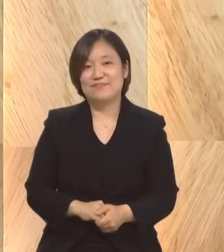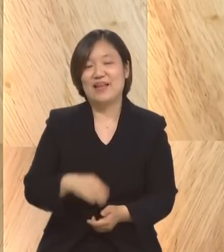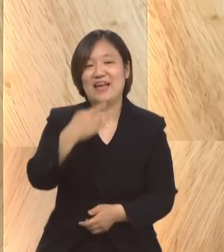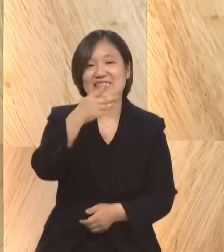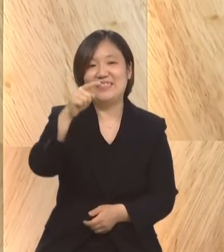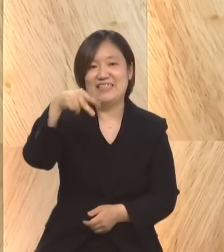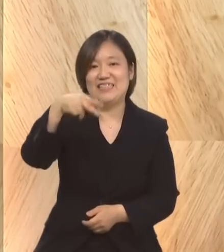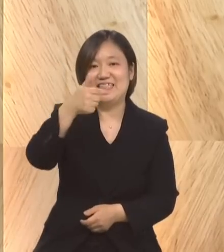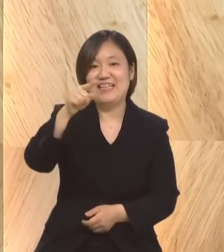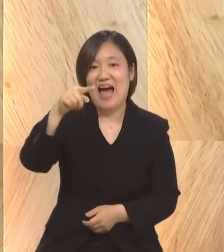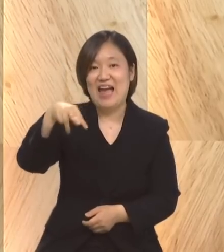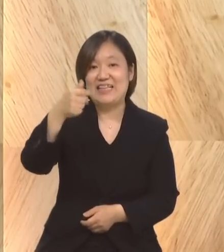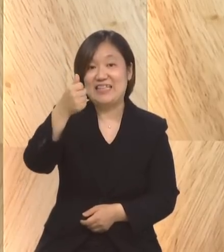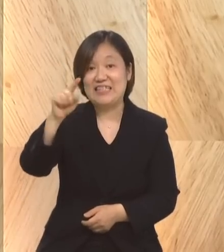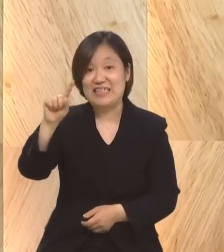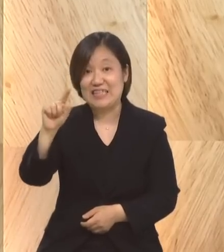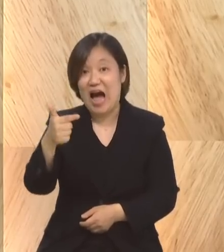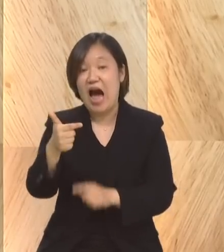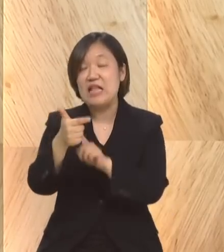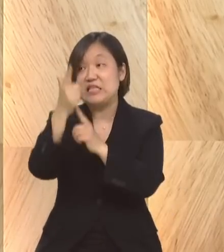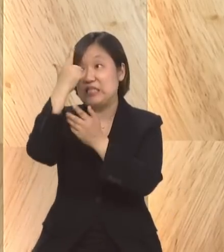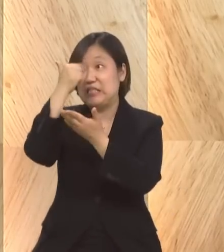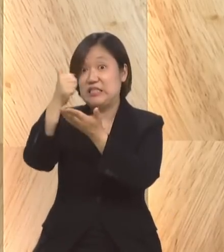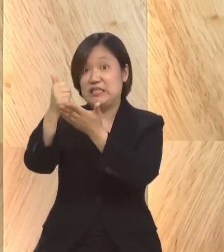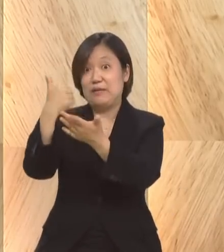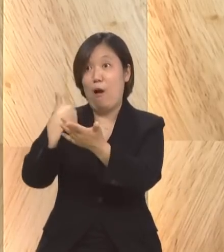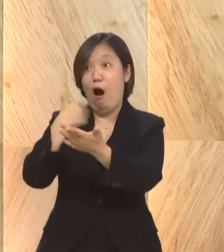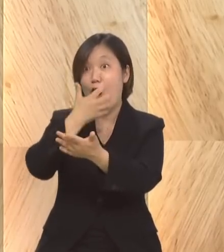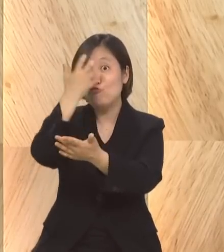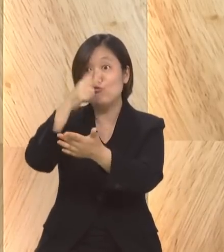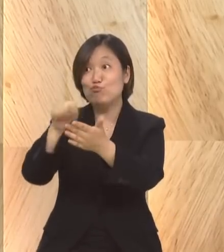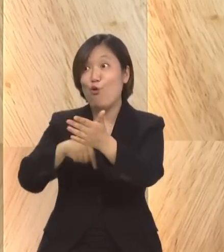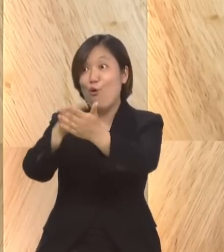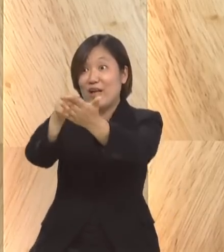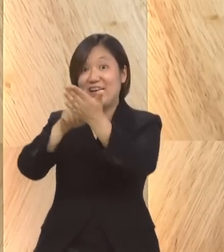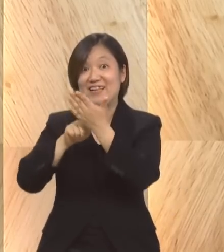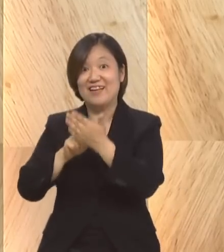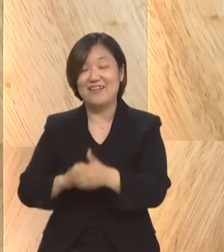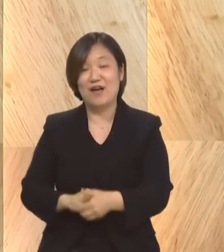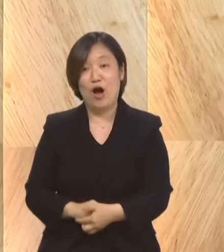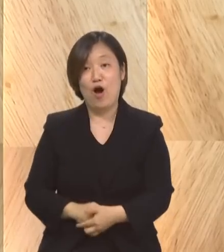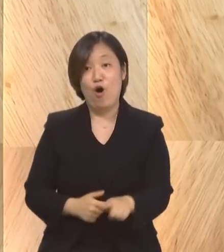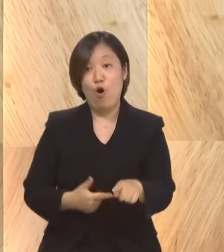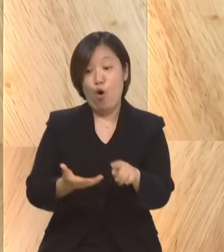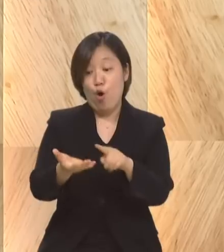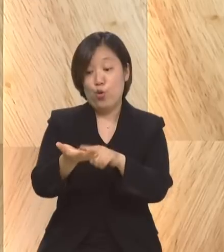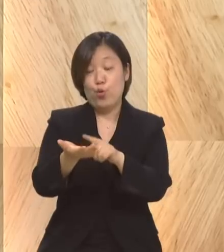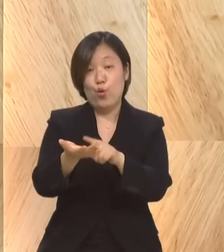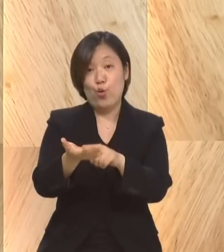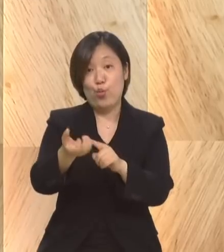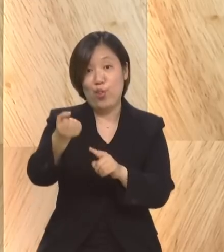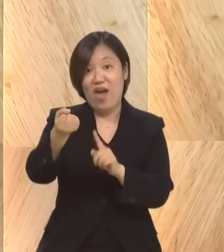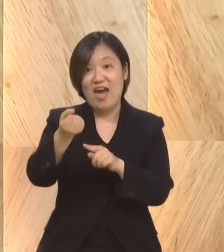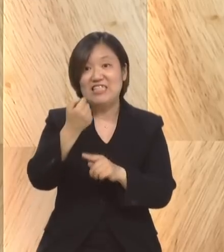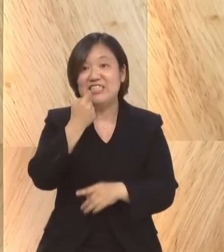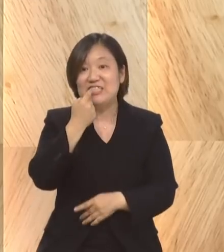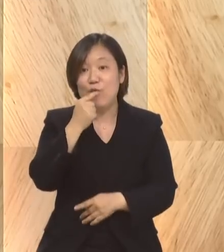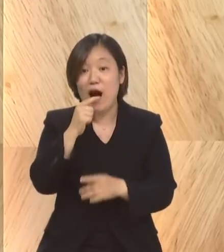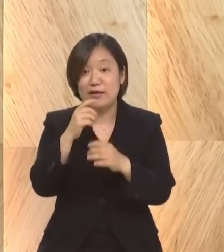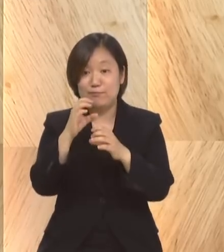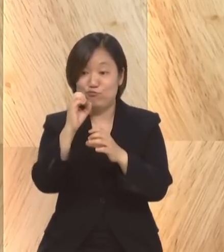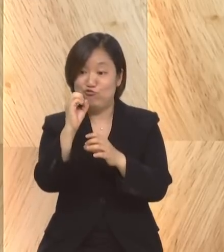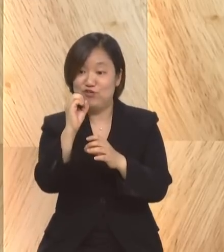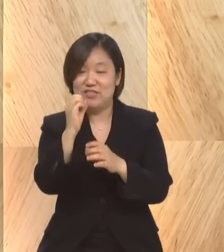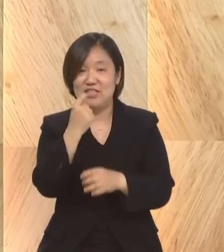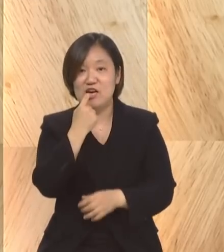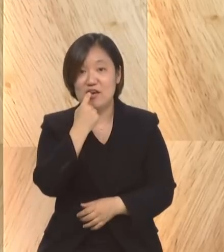이렇게 이제 탁하고 나타나셨는데 손에 황금 구슬을 이렇게